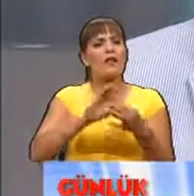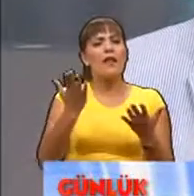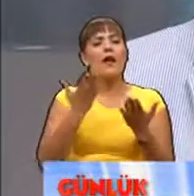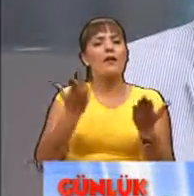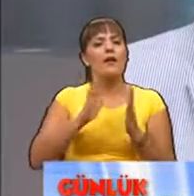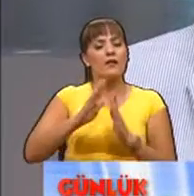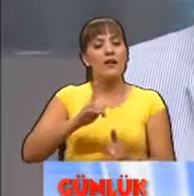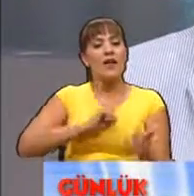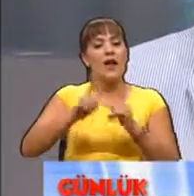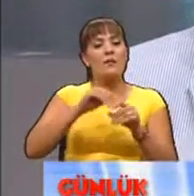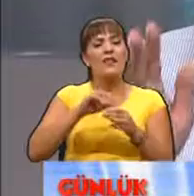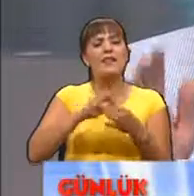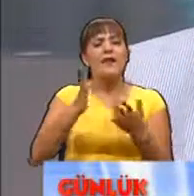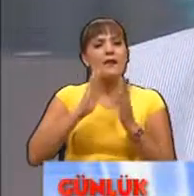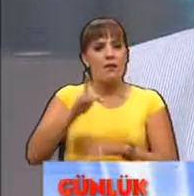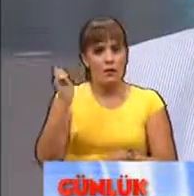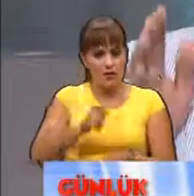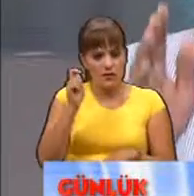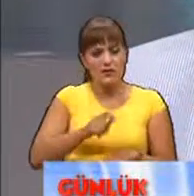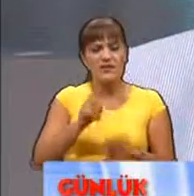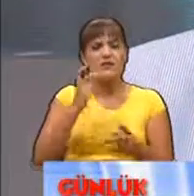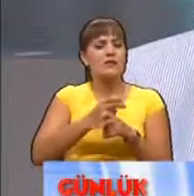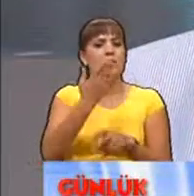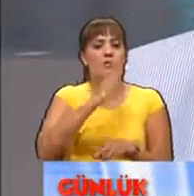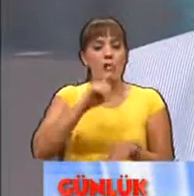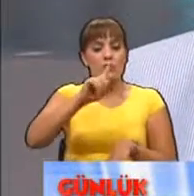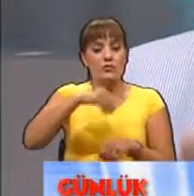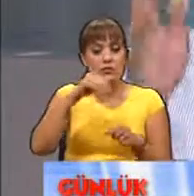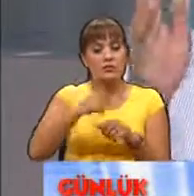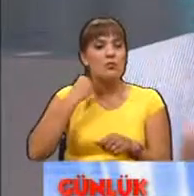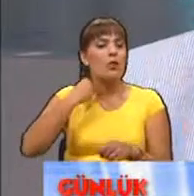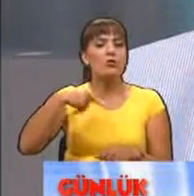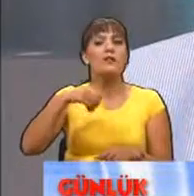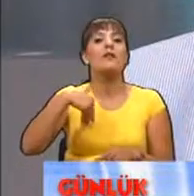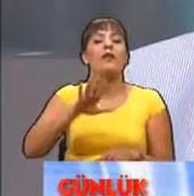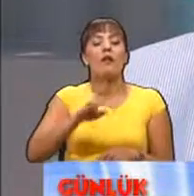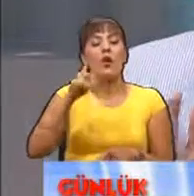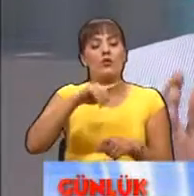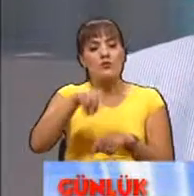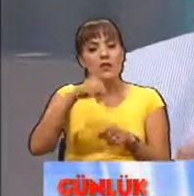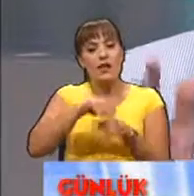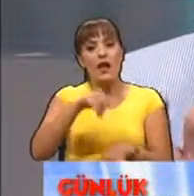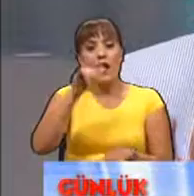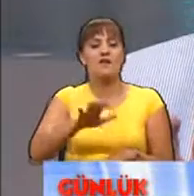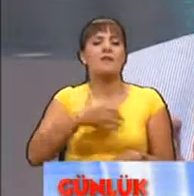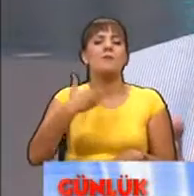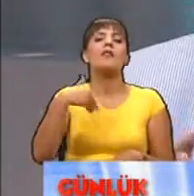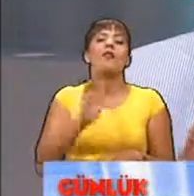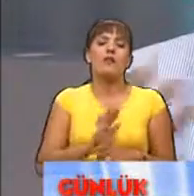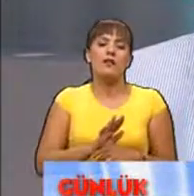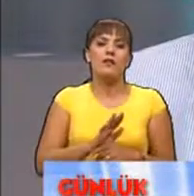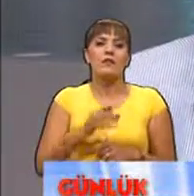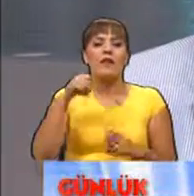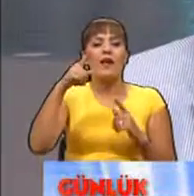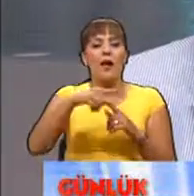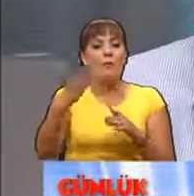sürer, yargılama ne kadar sürerse sürsün, riskiniz yok. O süre içerisinde borçlu değilsiniz. O süre içerisinde de hak sahibi değilsiniz. Hı